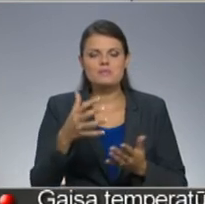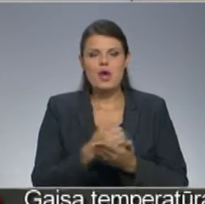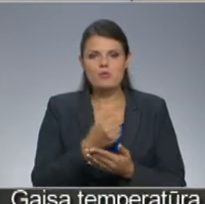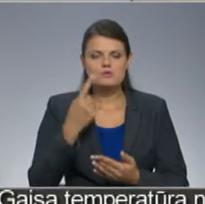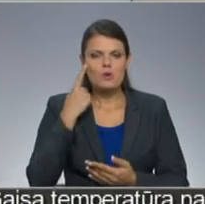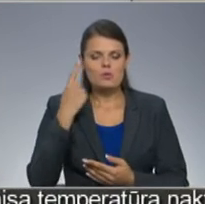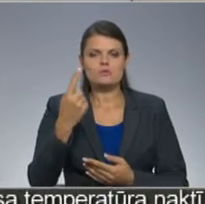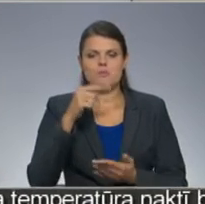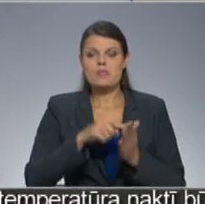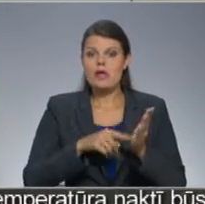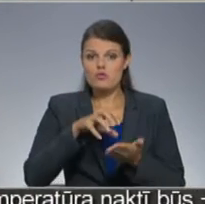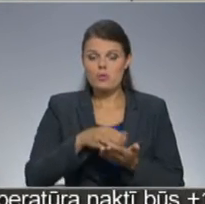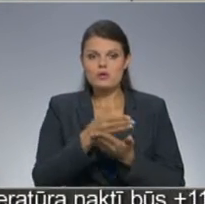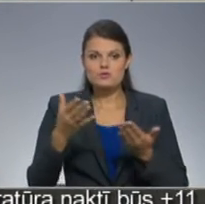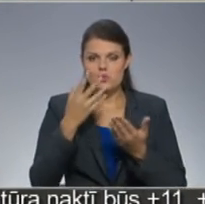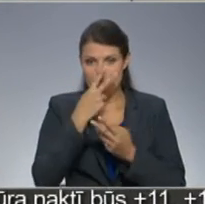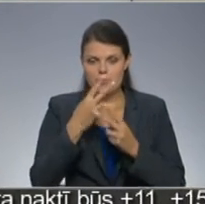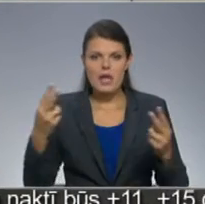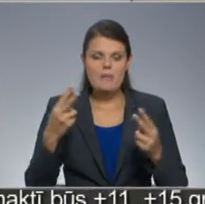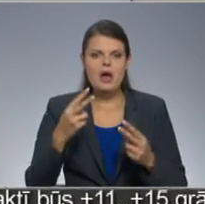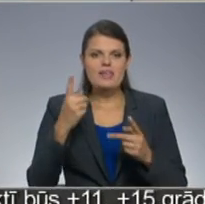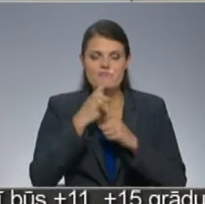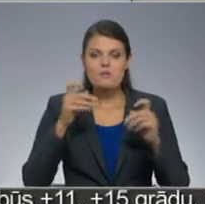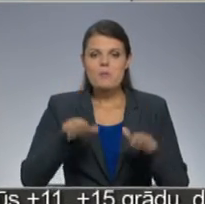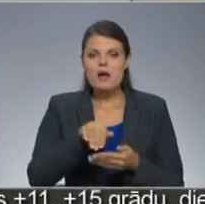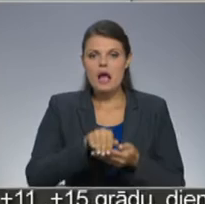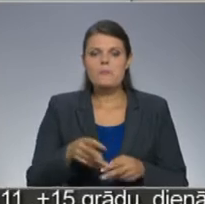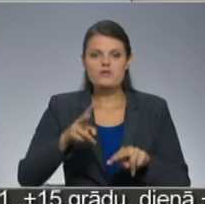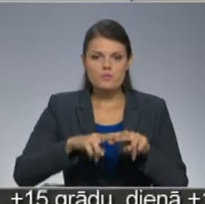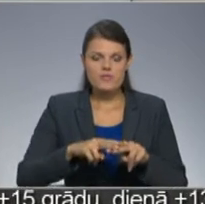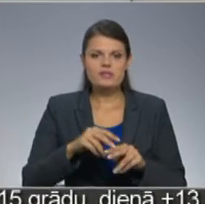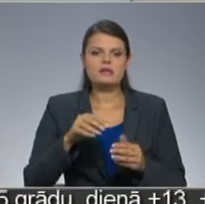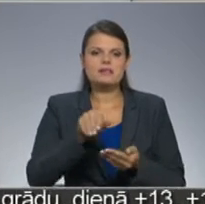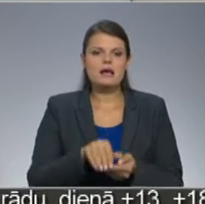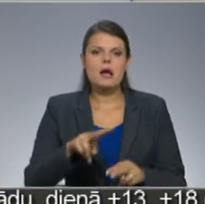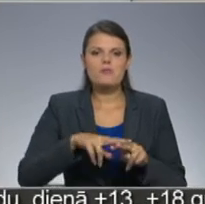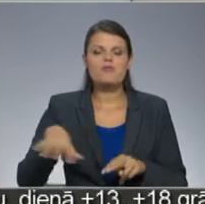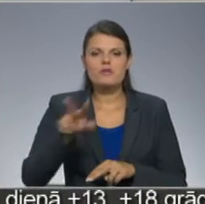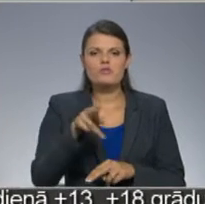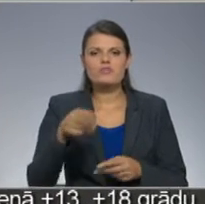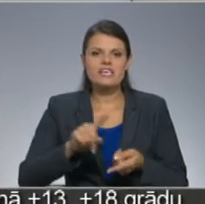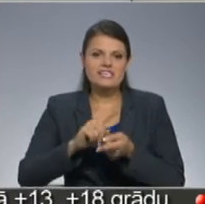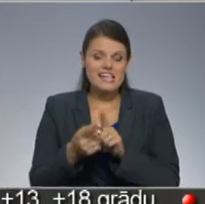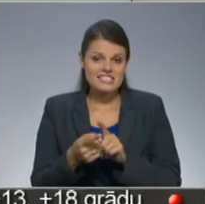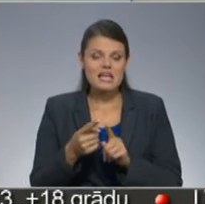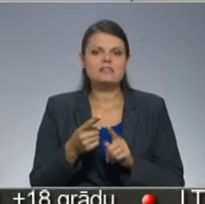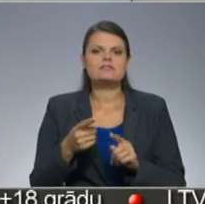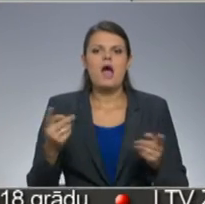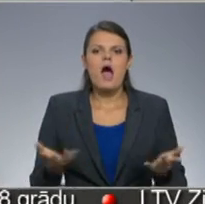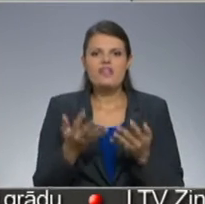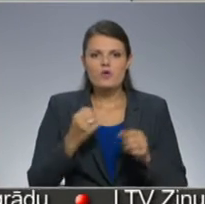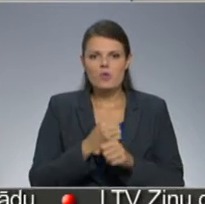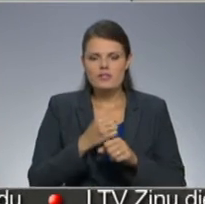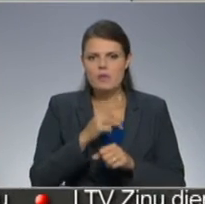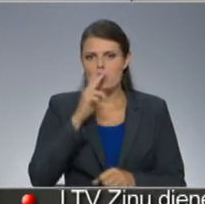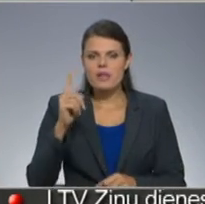uzskatām datubāzi, kurā pieejama informācija par apbedījumiem. Kapu digitalizācija atvieglo darbu nevien kapu pārziņiem, bet arī pašvaldībai, kurai nu